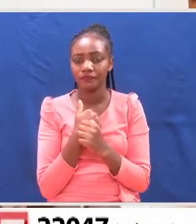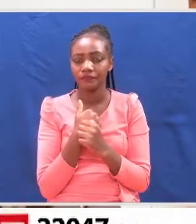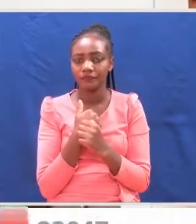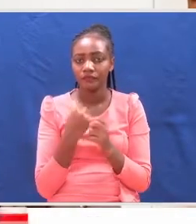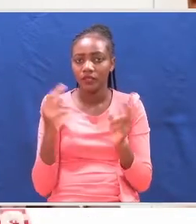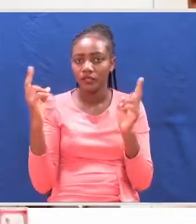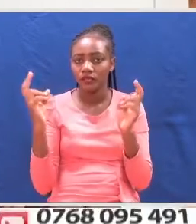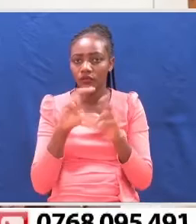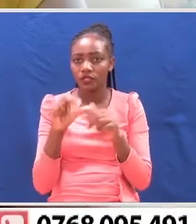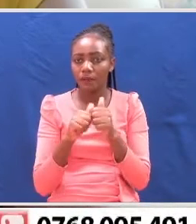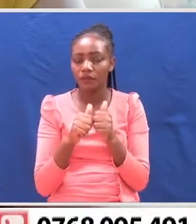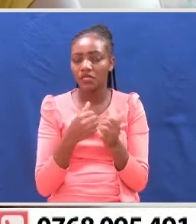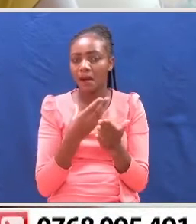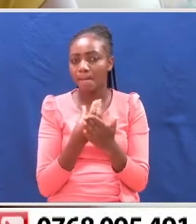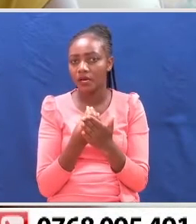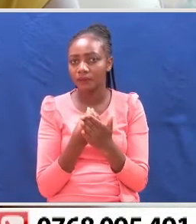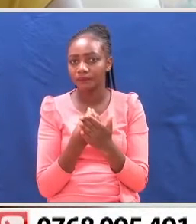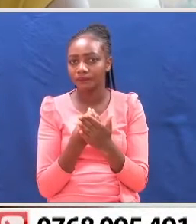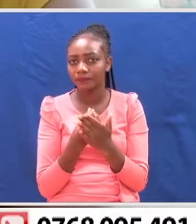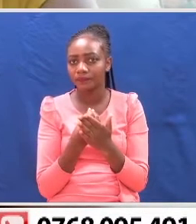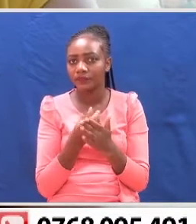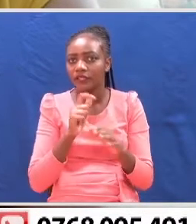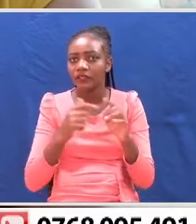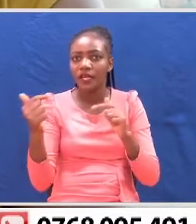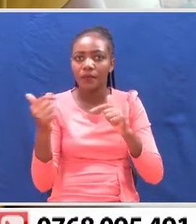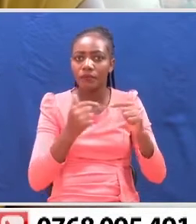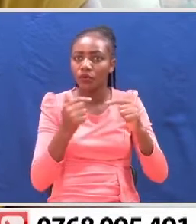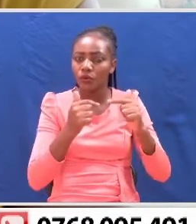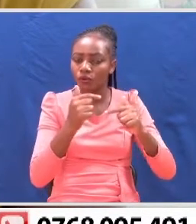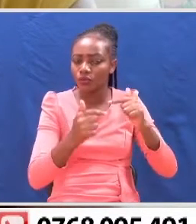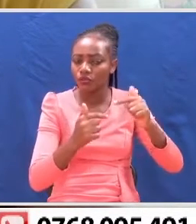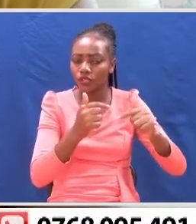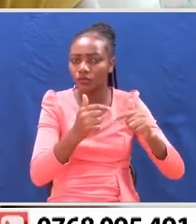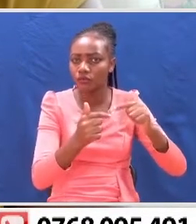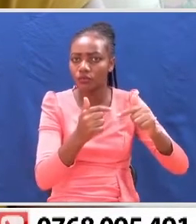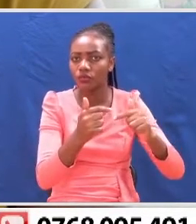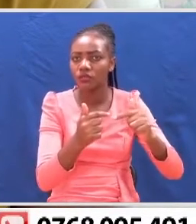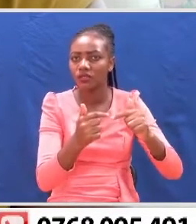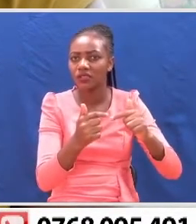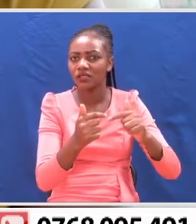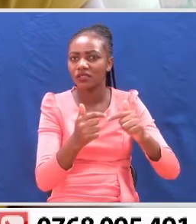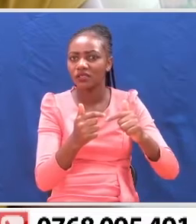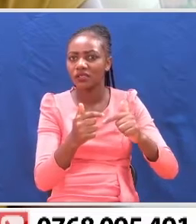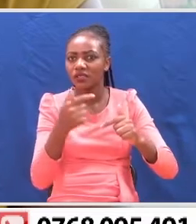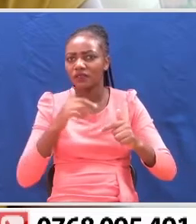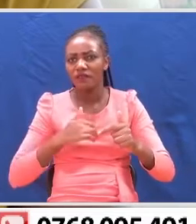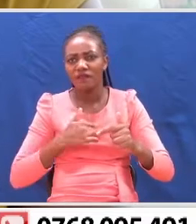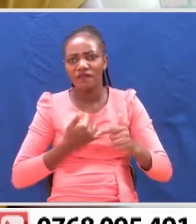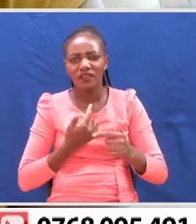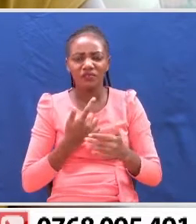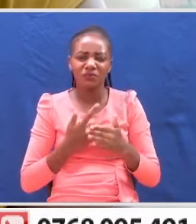masuala ya formula. Nashukuru. Wakati wa mvutano huu wa formula, kuna wakati ulihisi ni kama